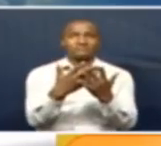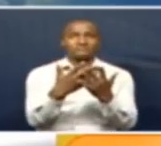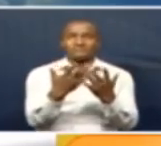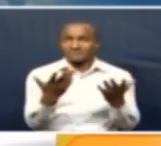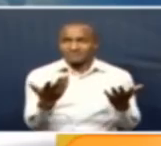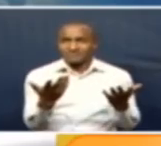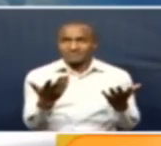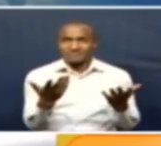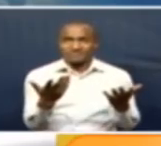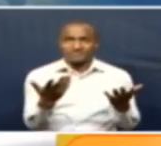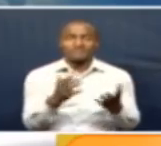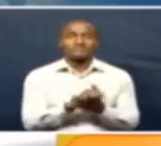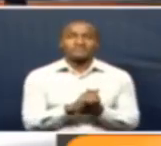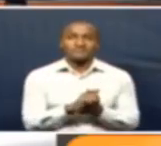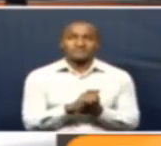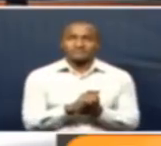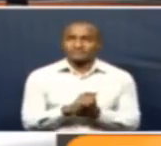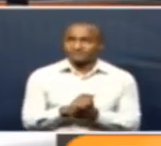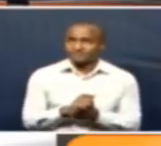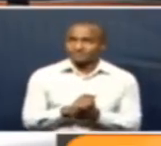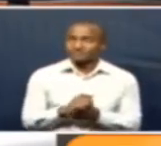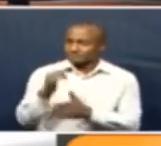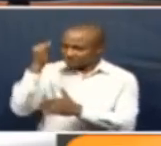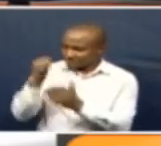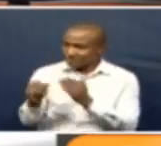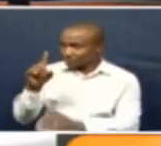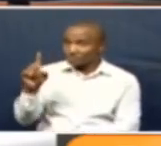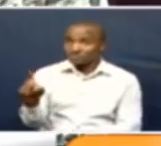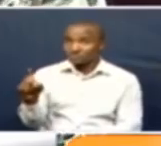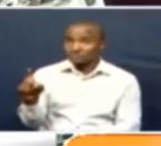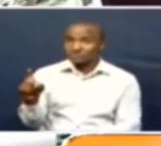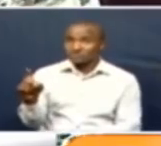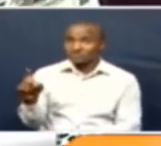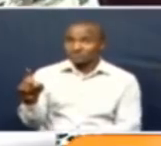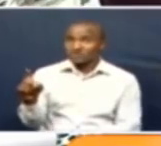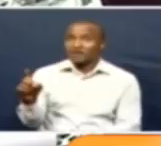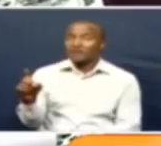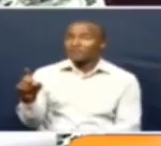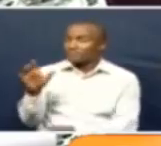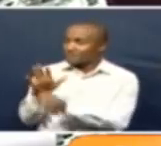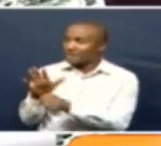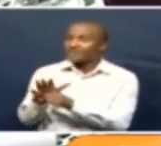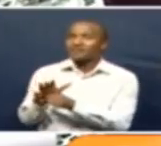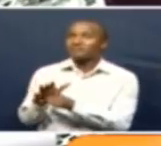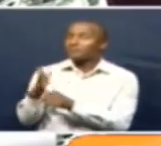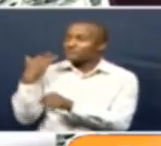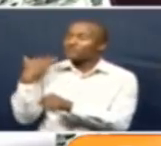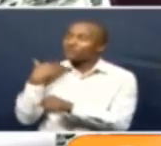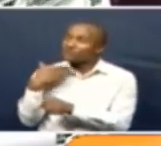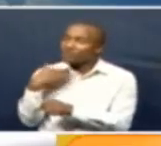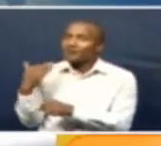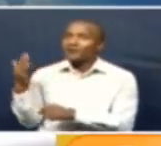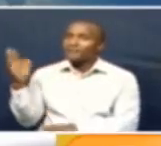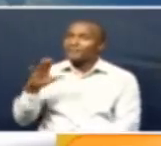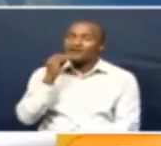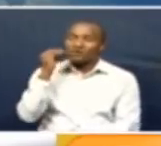umekosa, lakini ni mgonjwa. Na swali la mwisho, society imekataa watu wengi sana ambao walikuwa labda ni majambazi